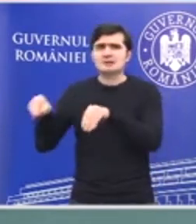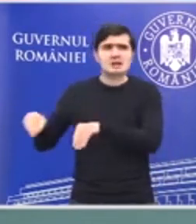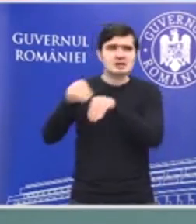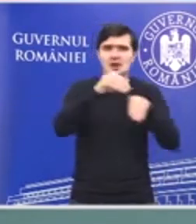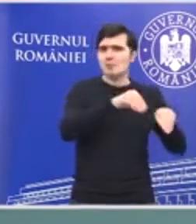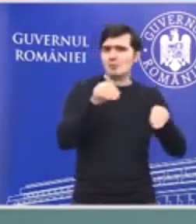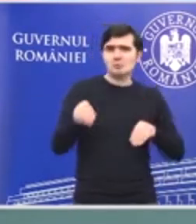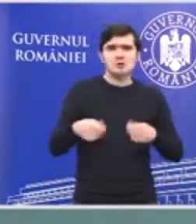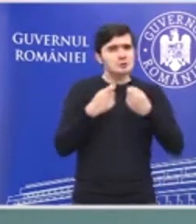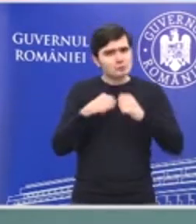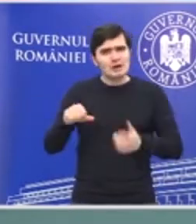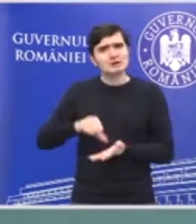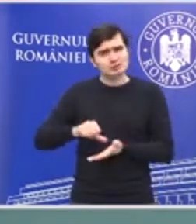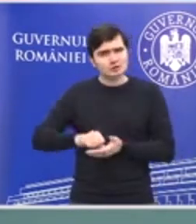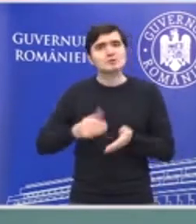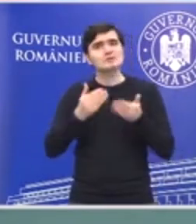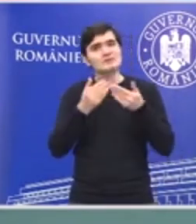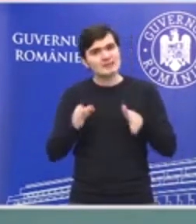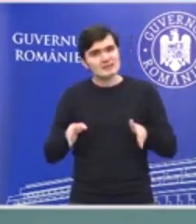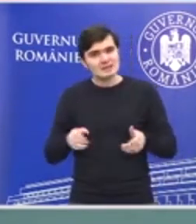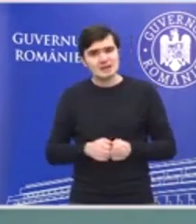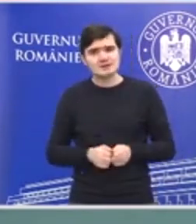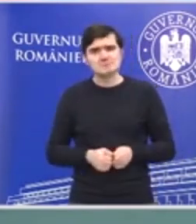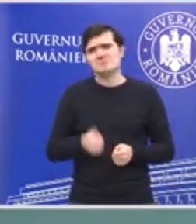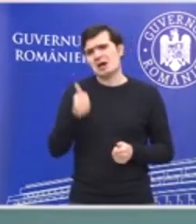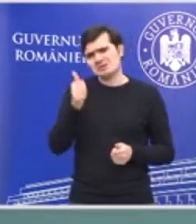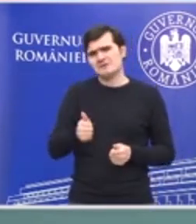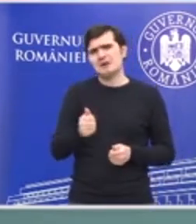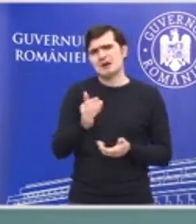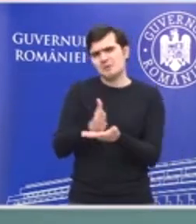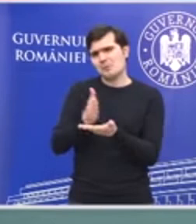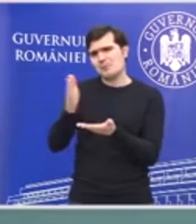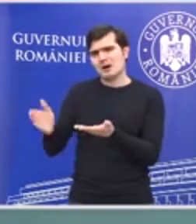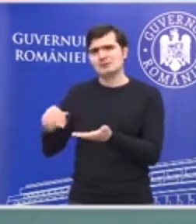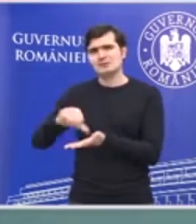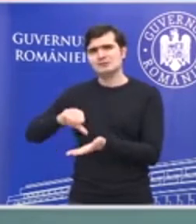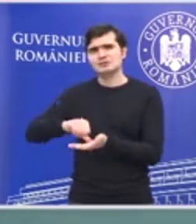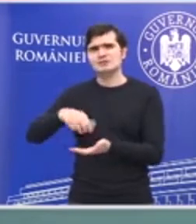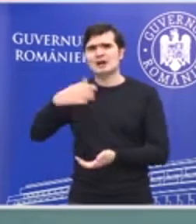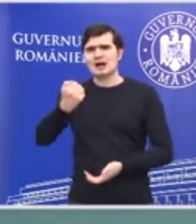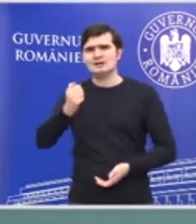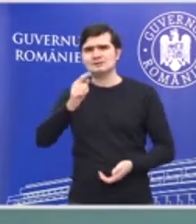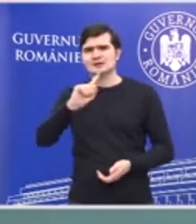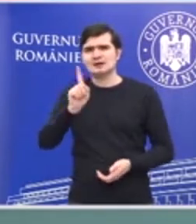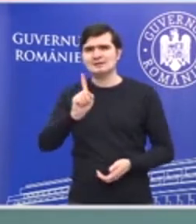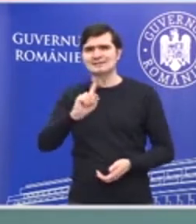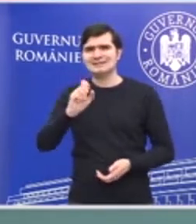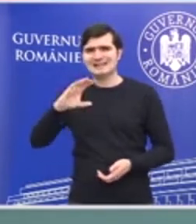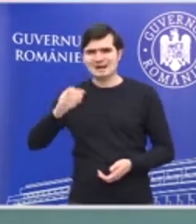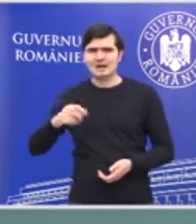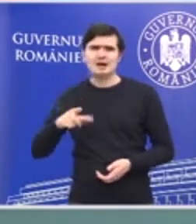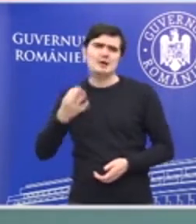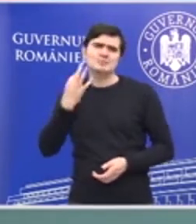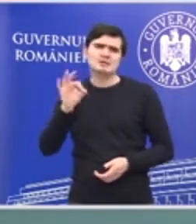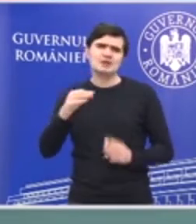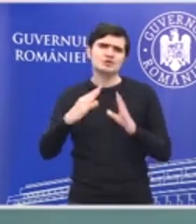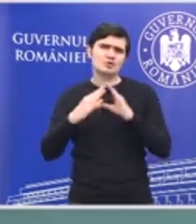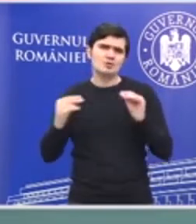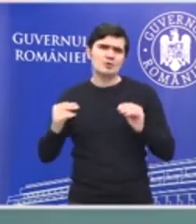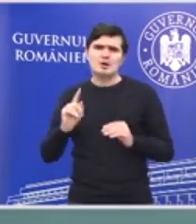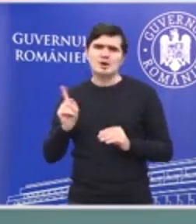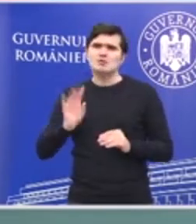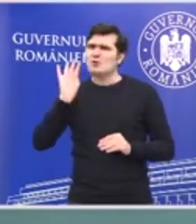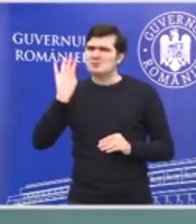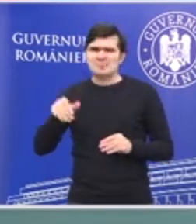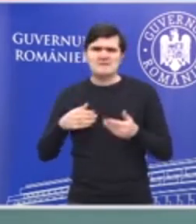fi deschise. Este adevărat că o parte din centrele cu AstraZeneca, cred că sunt în jur de 10, la nivel național nu vor mai